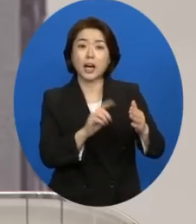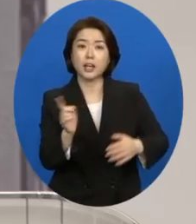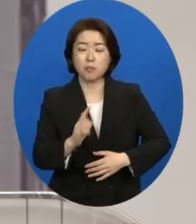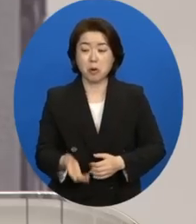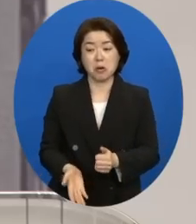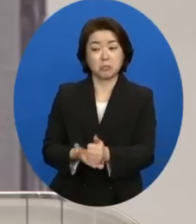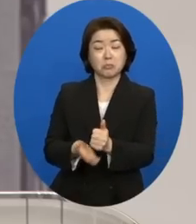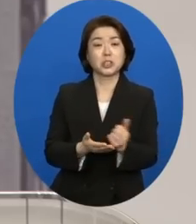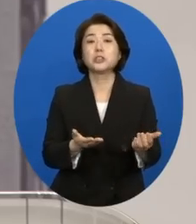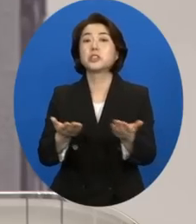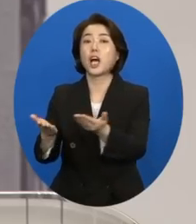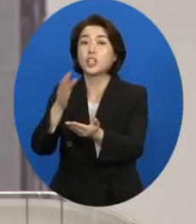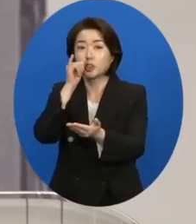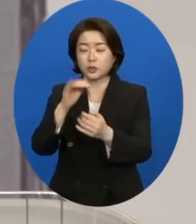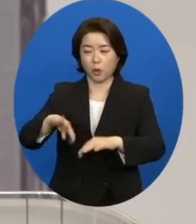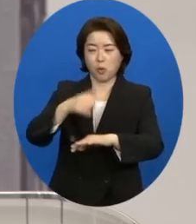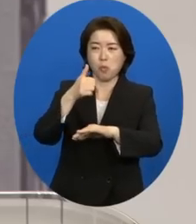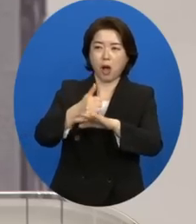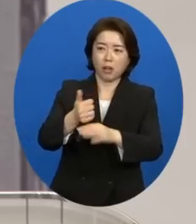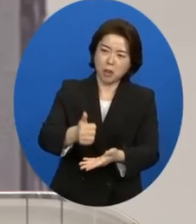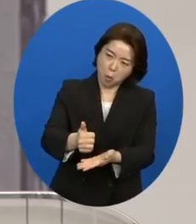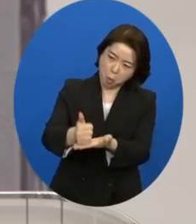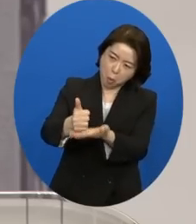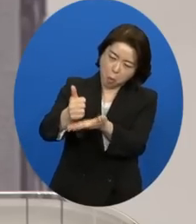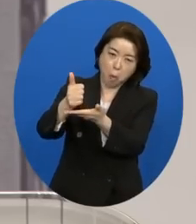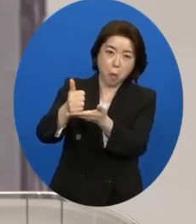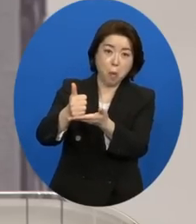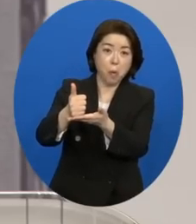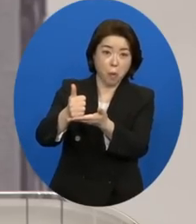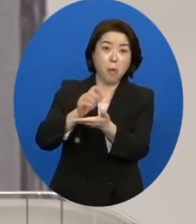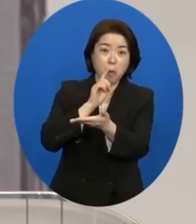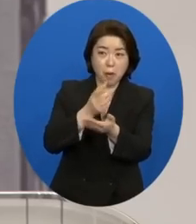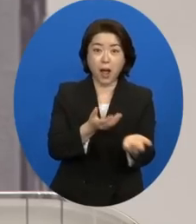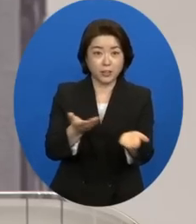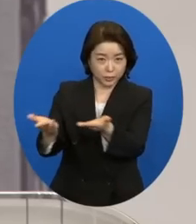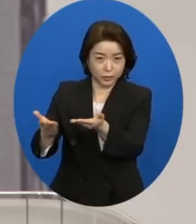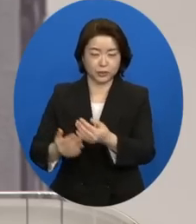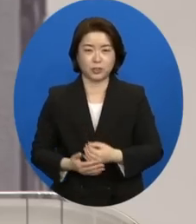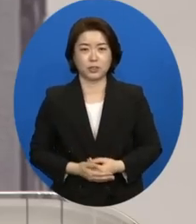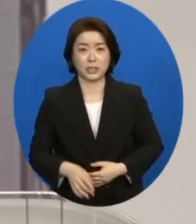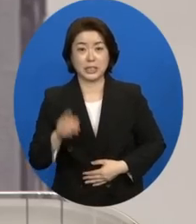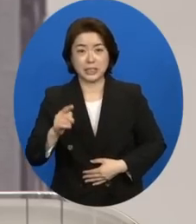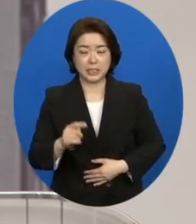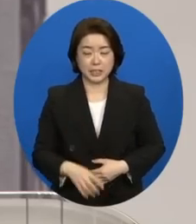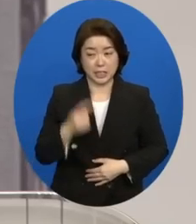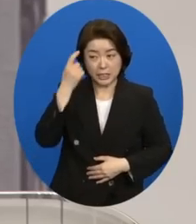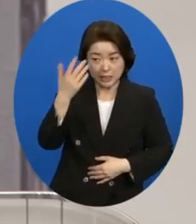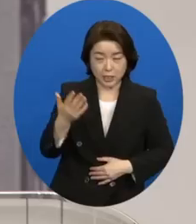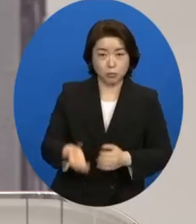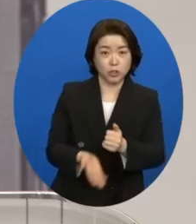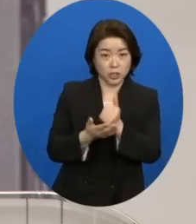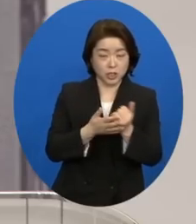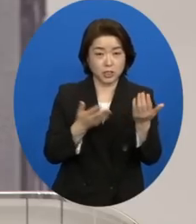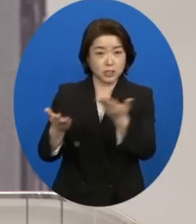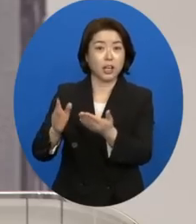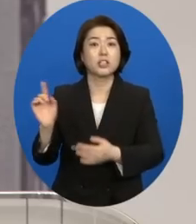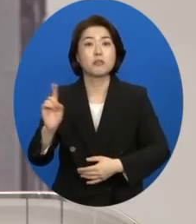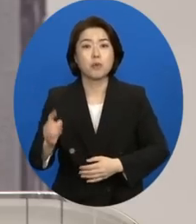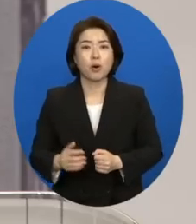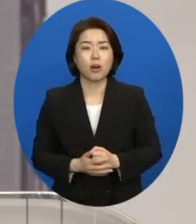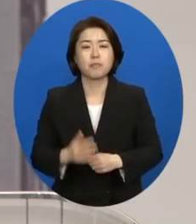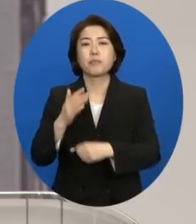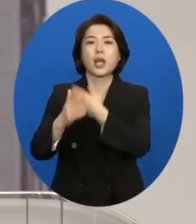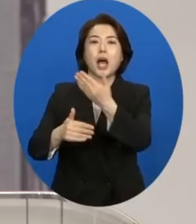칭찬이 남겨 있잖아요 그죠 왕에 대한 어떤 칭찬 담겨 있잖아요데 여러분이 질문과 칭찬이 사실은 뭐였냐면